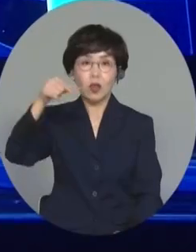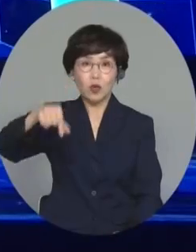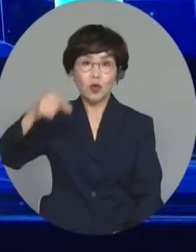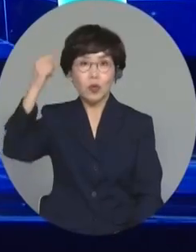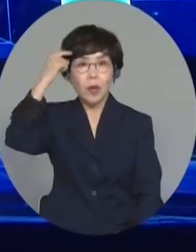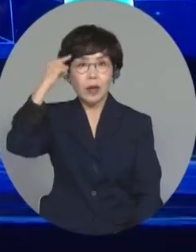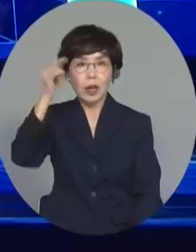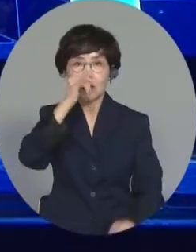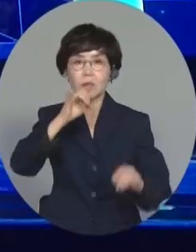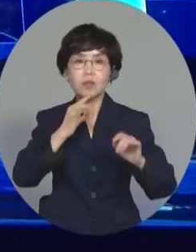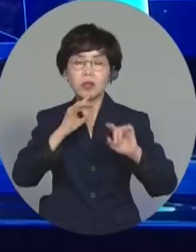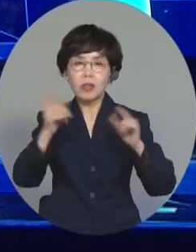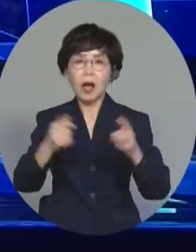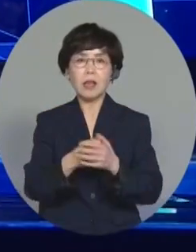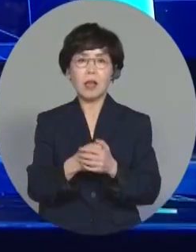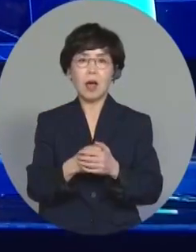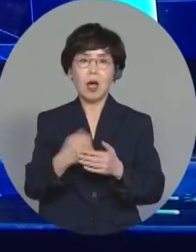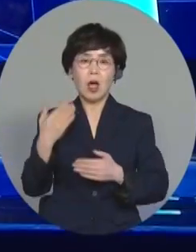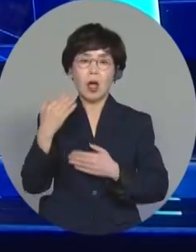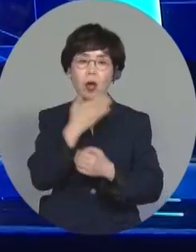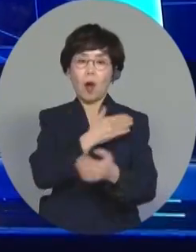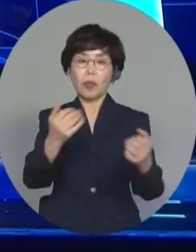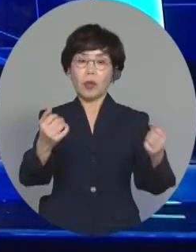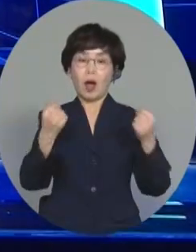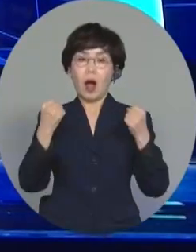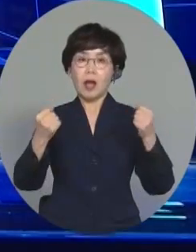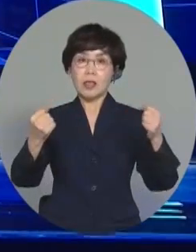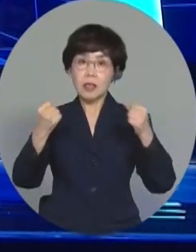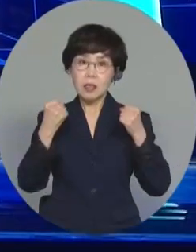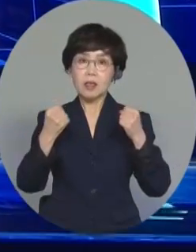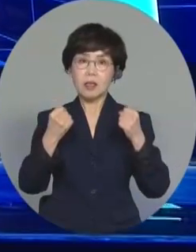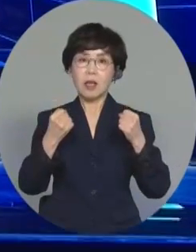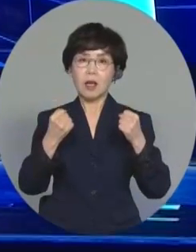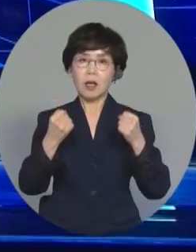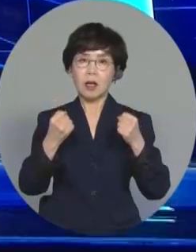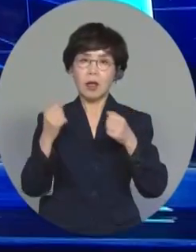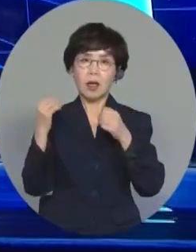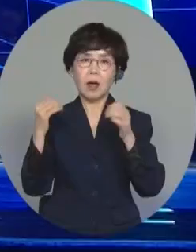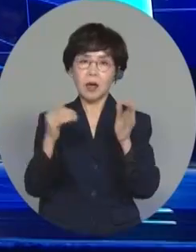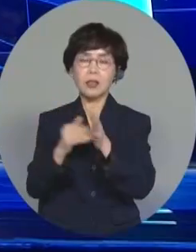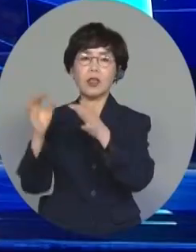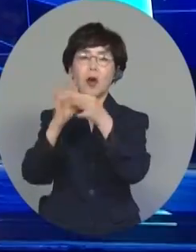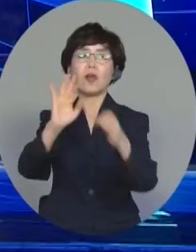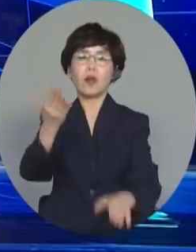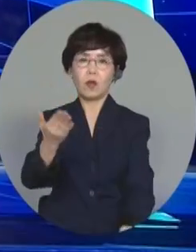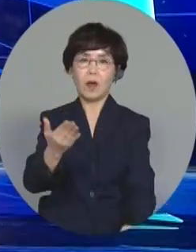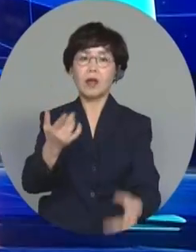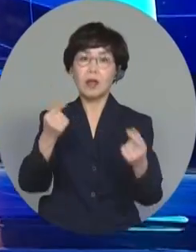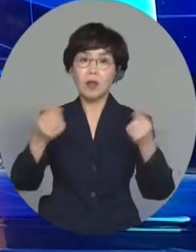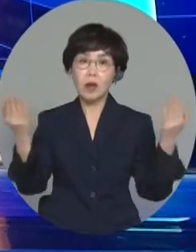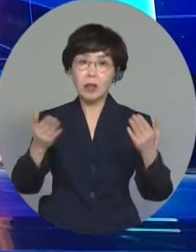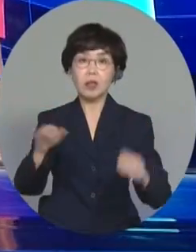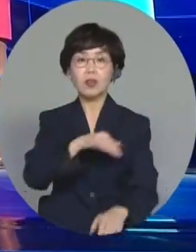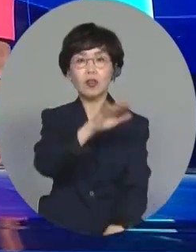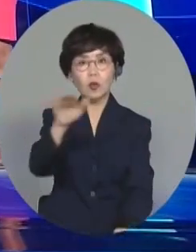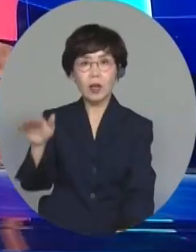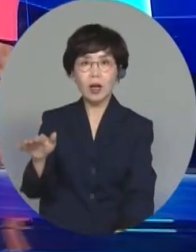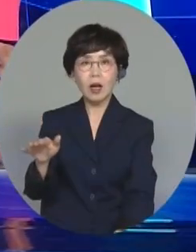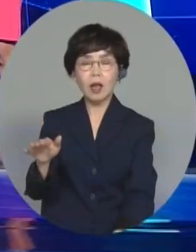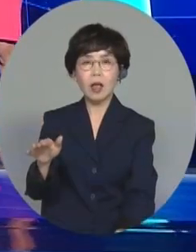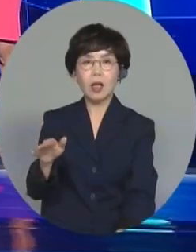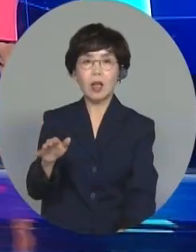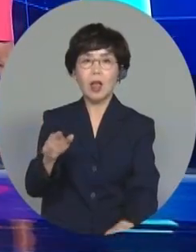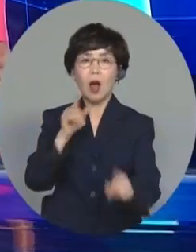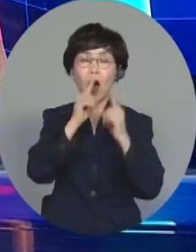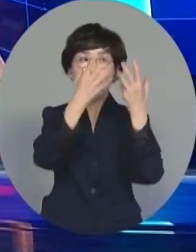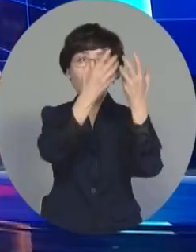아니라 신체까지, 건강한 신체까지 부여하는 것이죠. 바로 이러한 것은 저희가